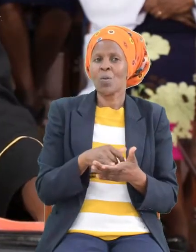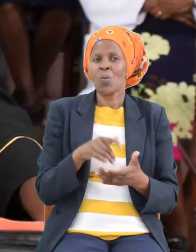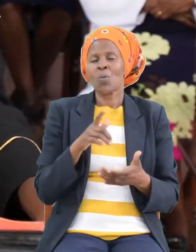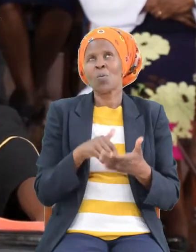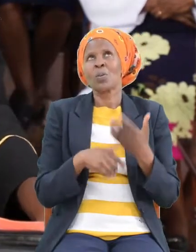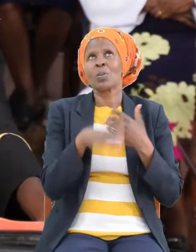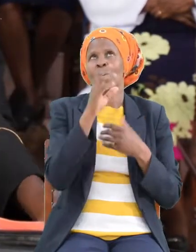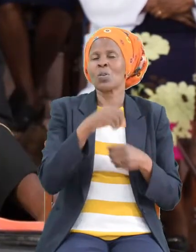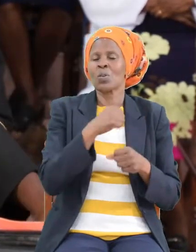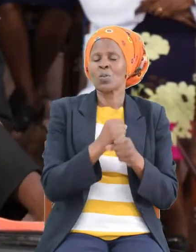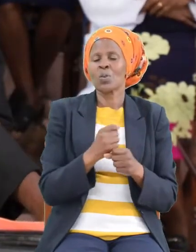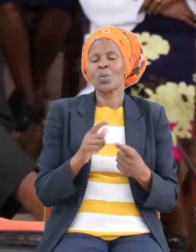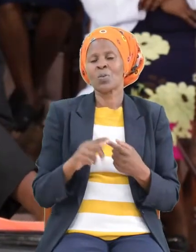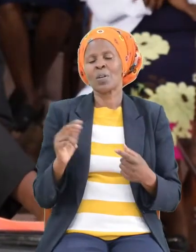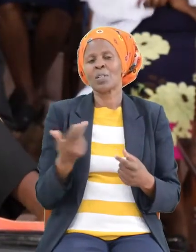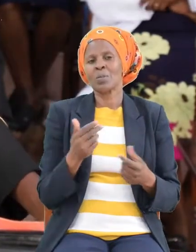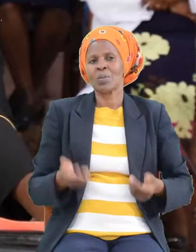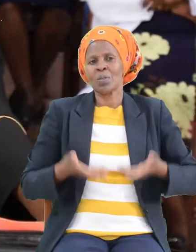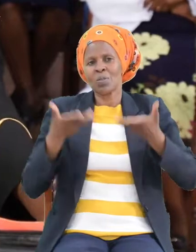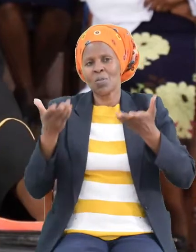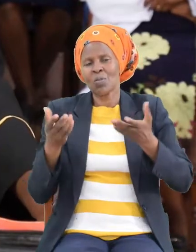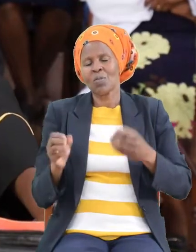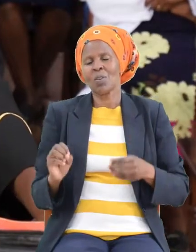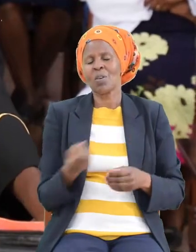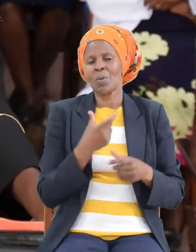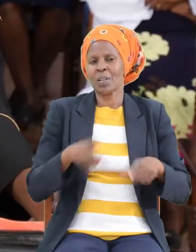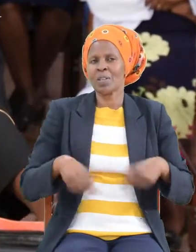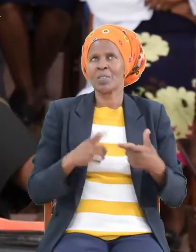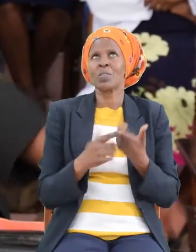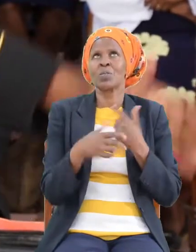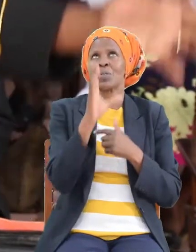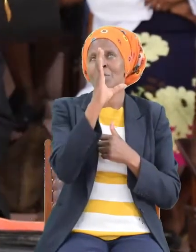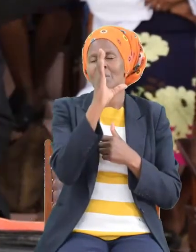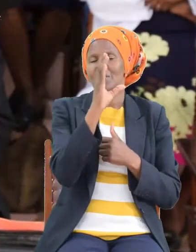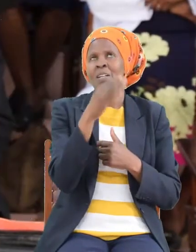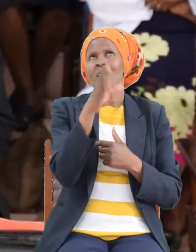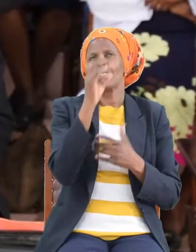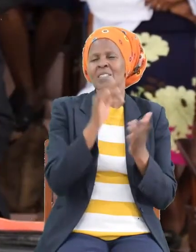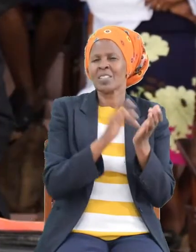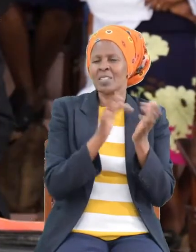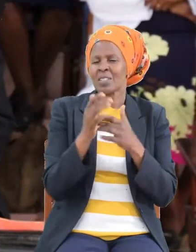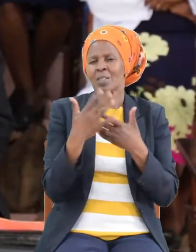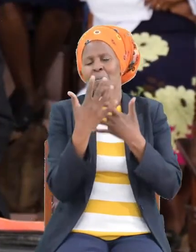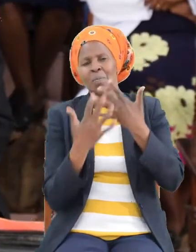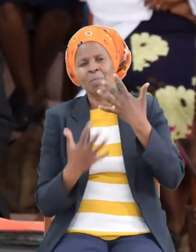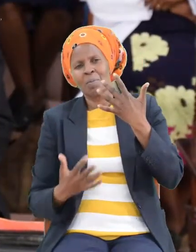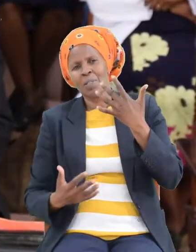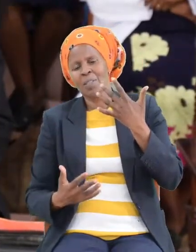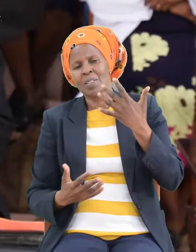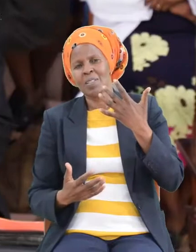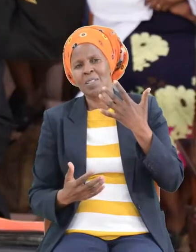anatufanya wakati tunapeana mioyo yetu kwa Bwana Yesu Kristo. Tunaambiwa damu yake Bwana Yesu Kristo